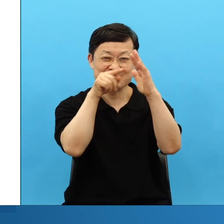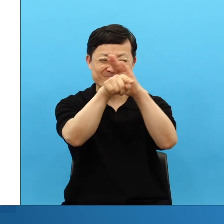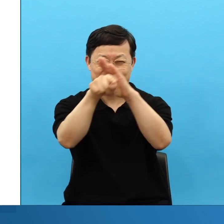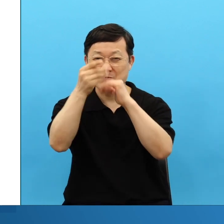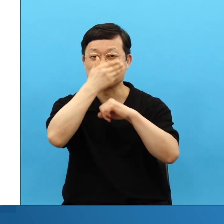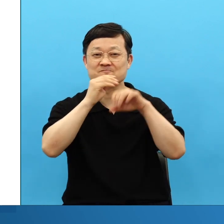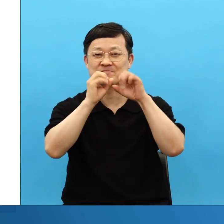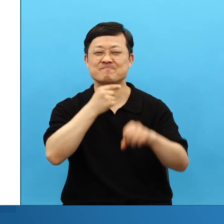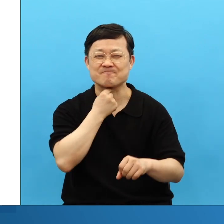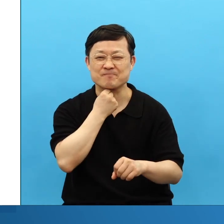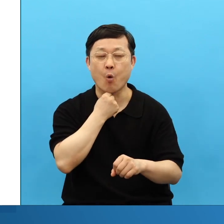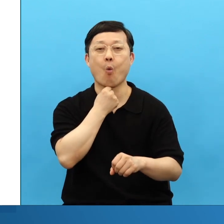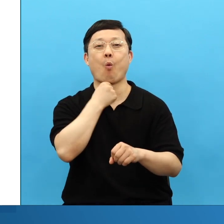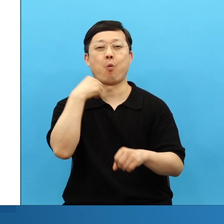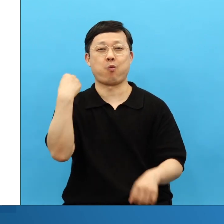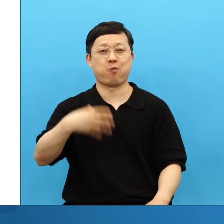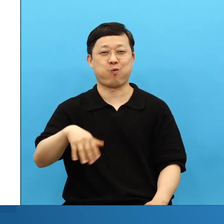것이다.